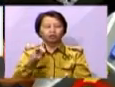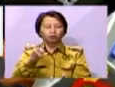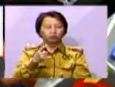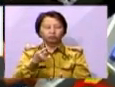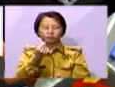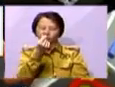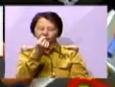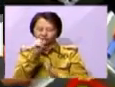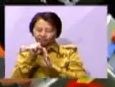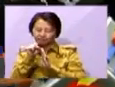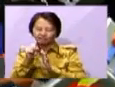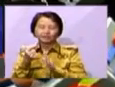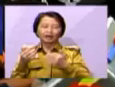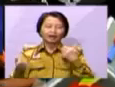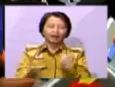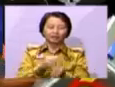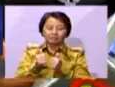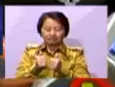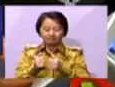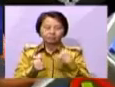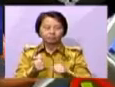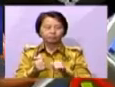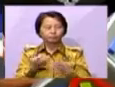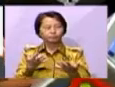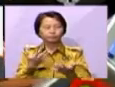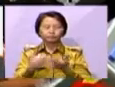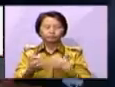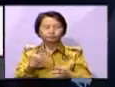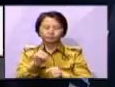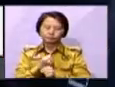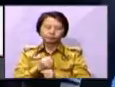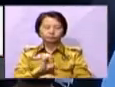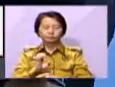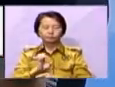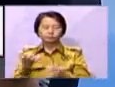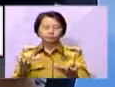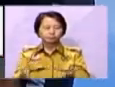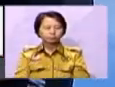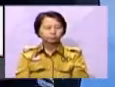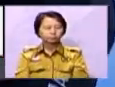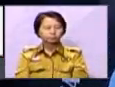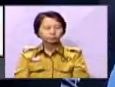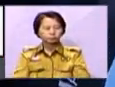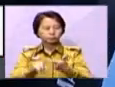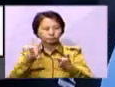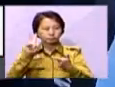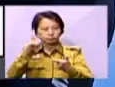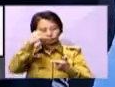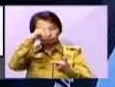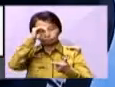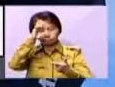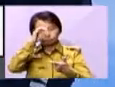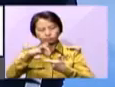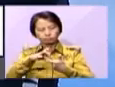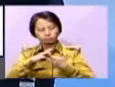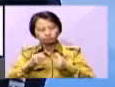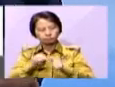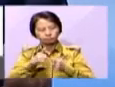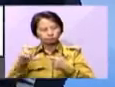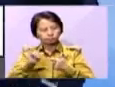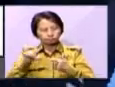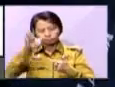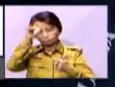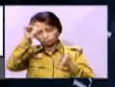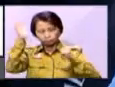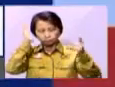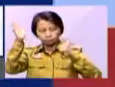berapa second belakang, tapi tak apa, saya dapat emas untuk negara. Pingat perak bagi acara lelaki pula milik rakan senegara